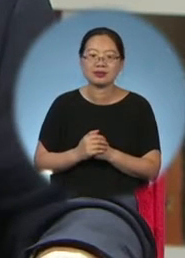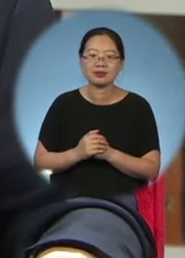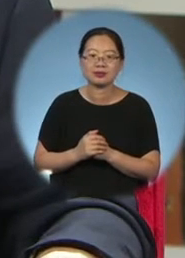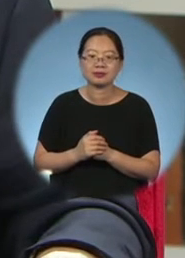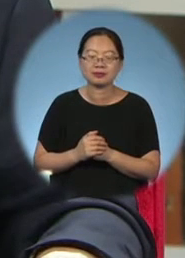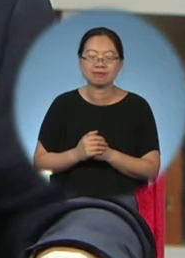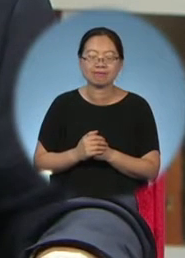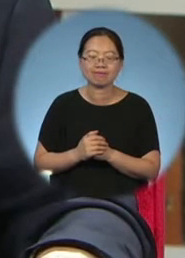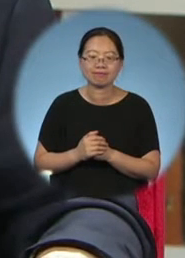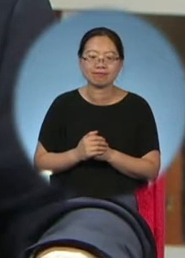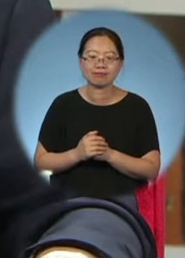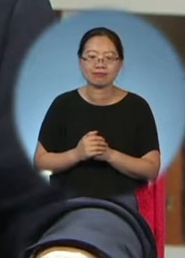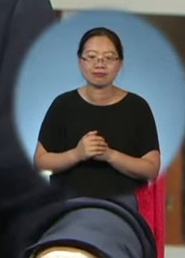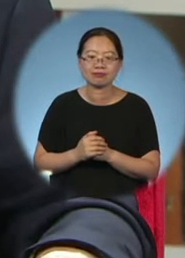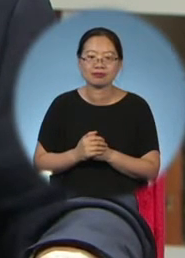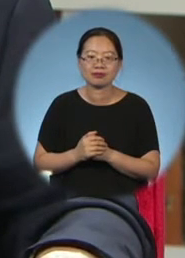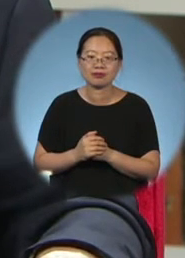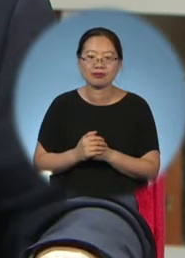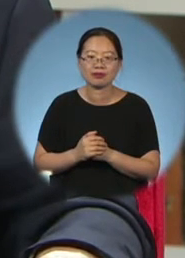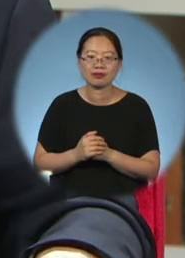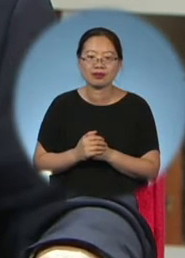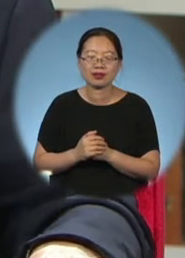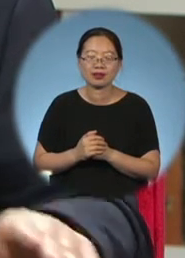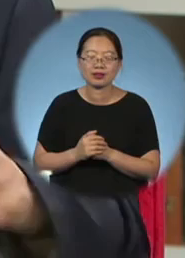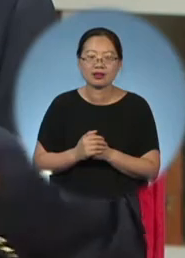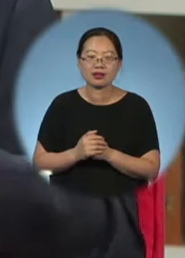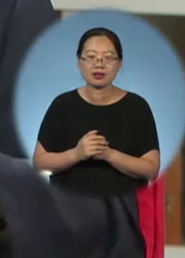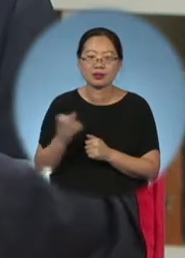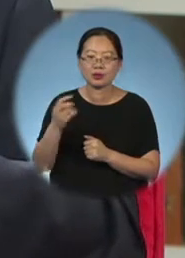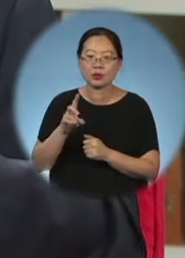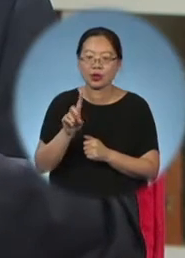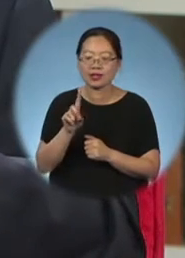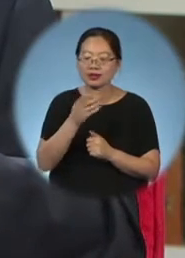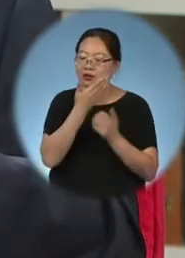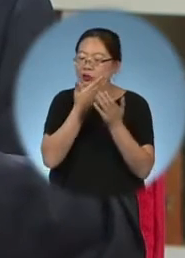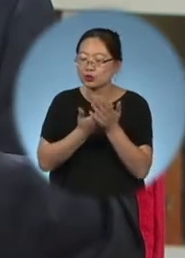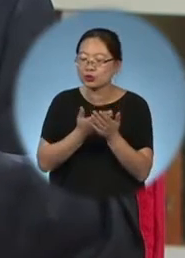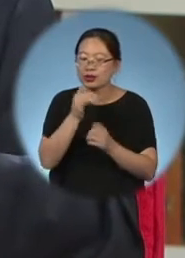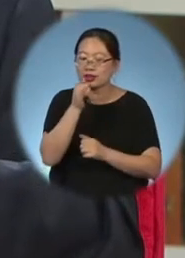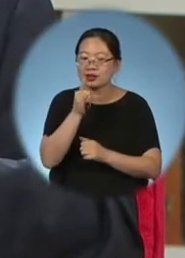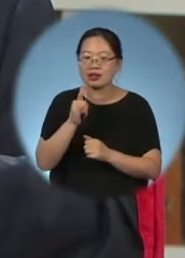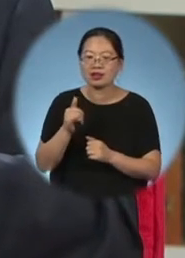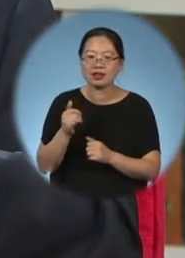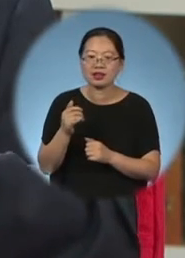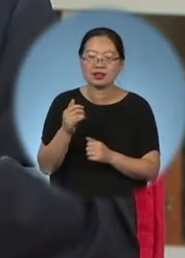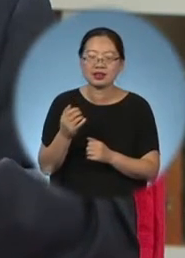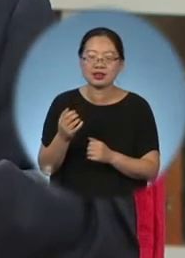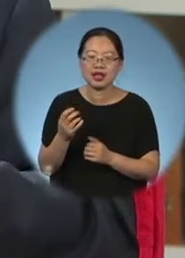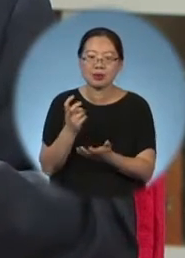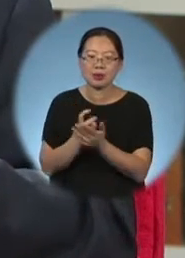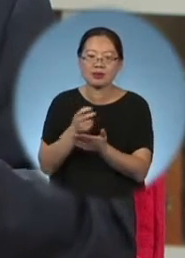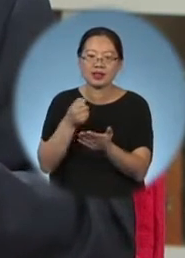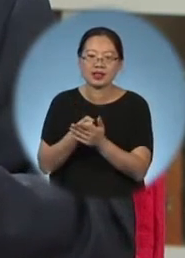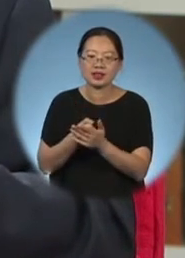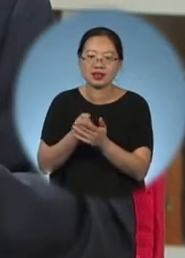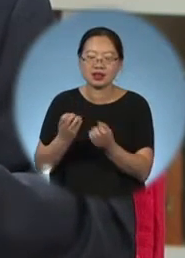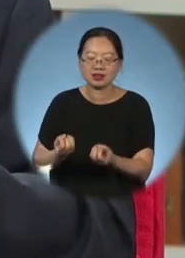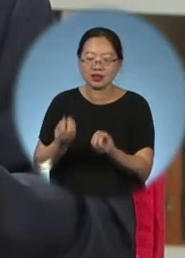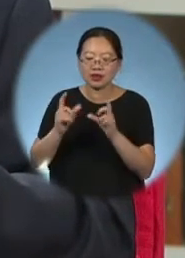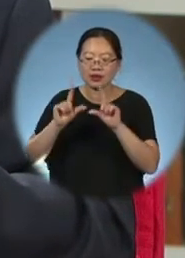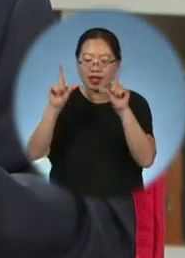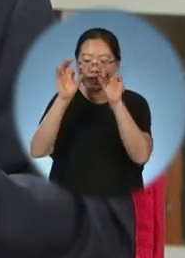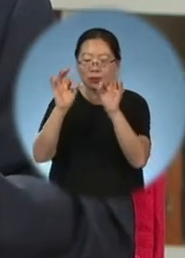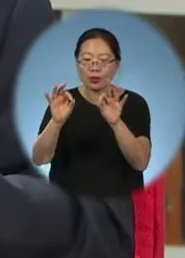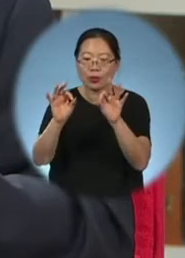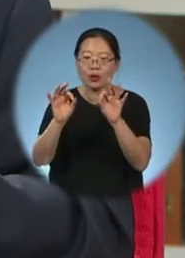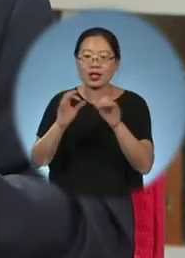이제 생각이 됩니다. 알겠습니다. 되고 또 하나 중요한 거는 이제 제헌절에서 제가 보니까 헌법 정신을